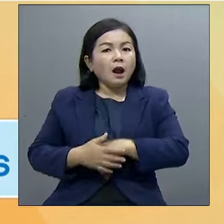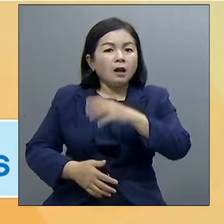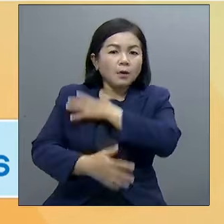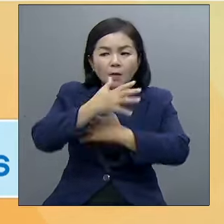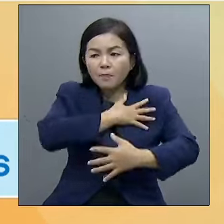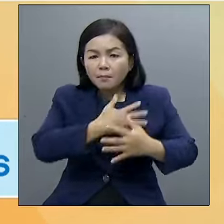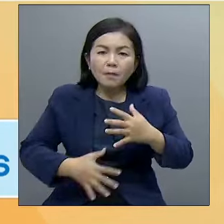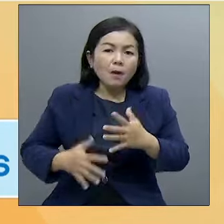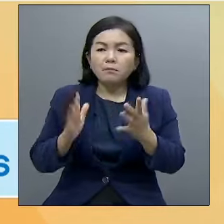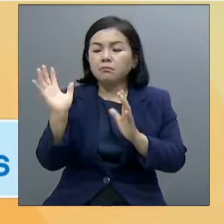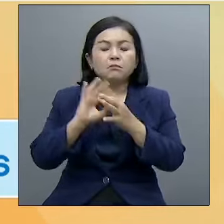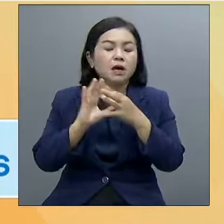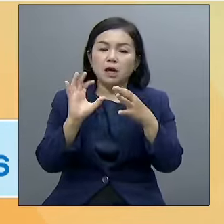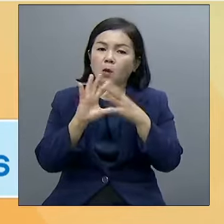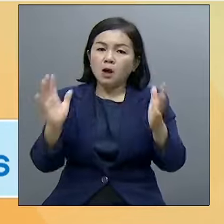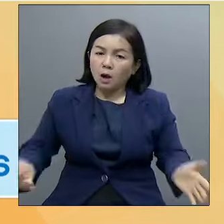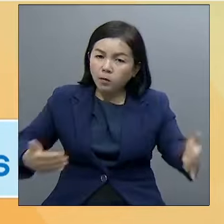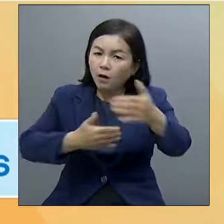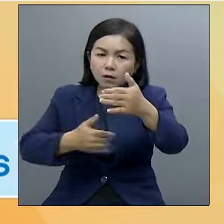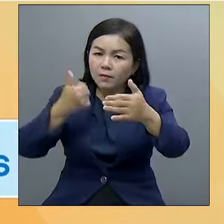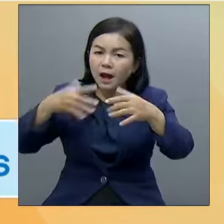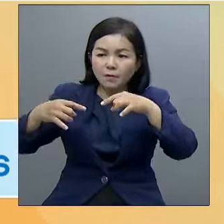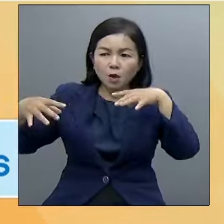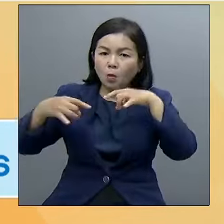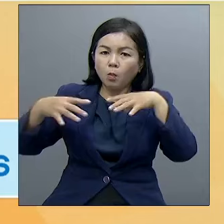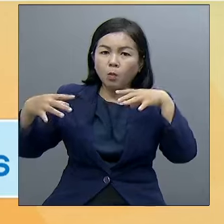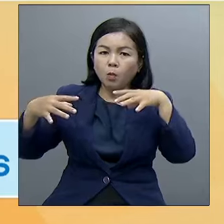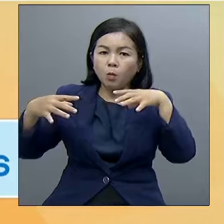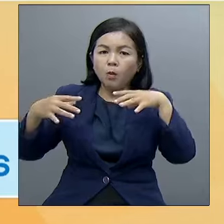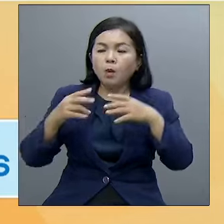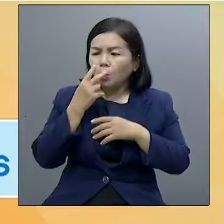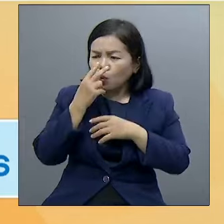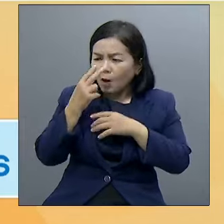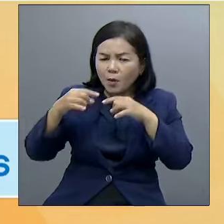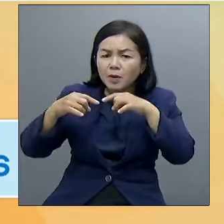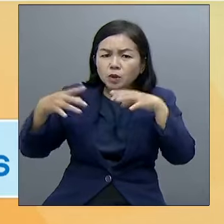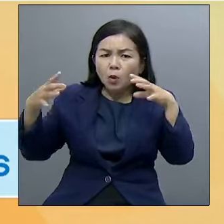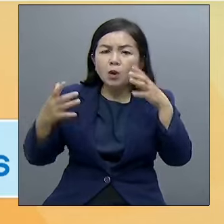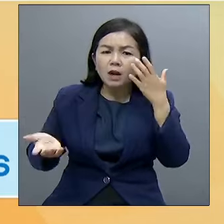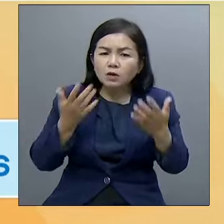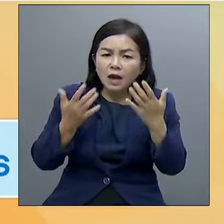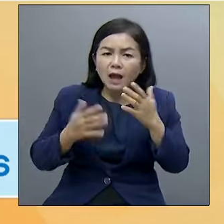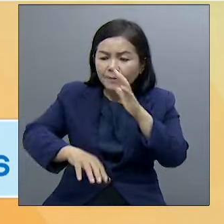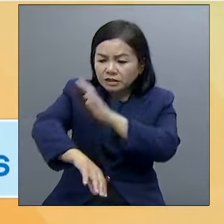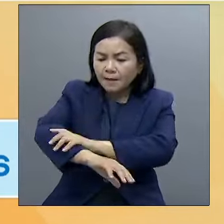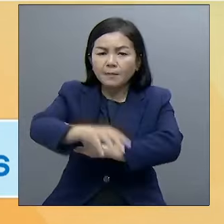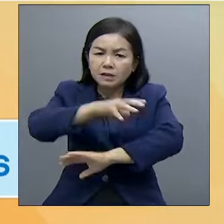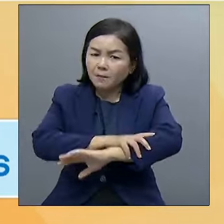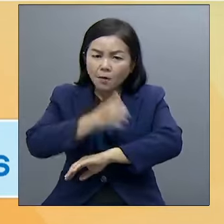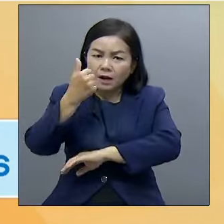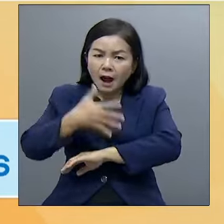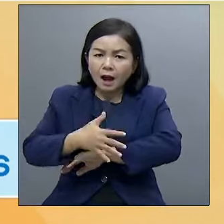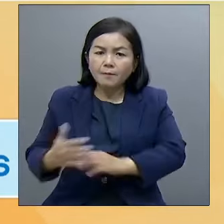วะเพศหรืออะไรต่างๆเลยไม่ใช ่ การกระทำใดๆก็ตามที่ไม่เหมาะสมในทางเพศไม่ว่ามันจะไปถูกเนื้อต้องตัวหรือไม่ก็ต